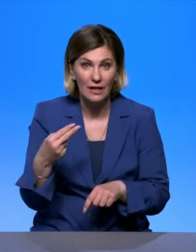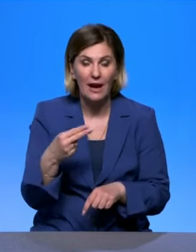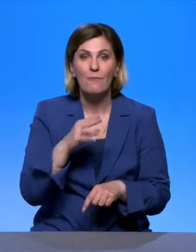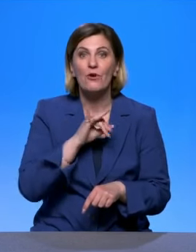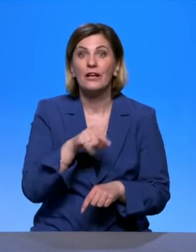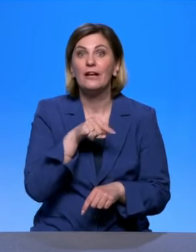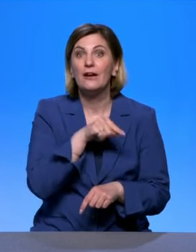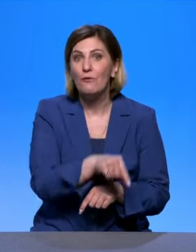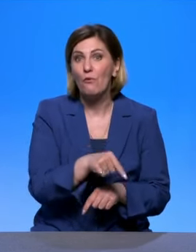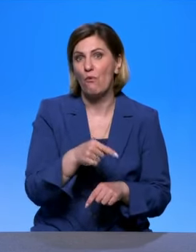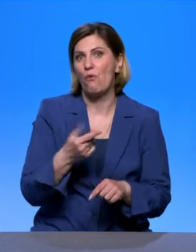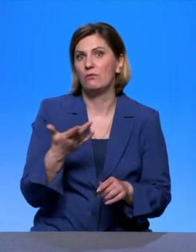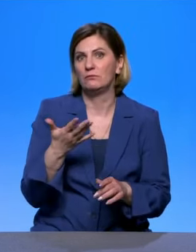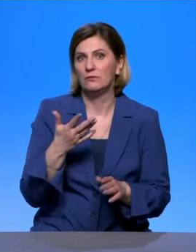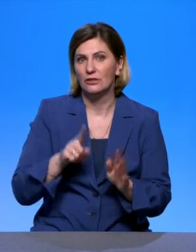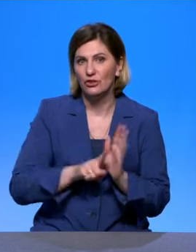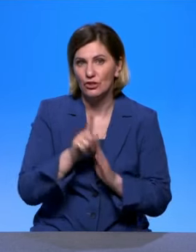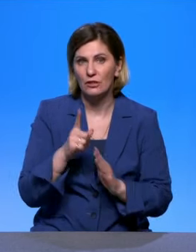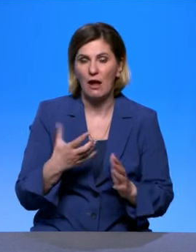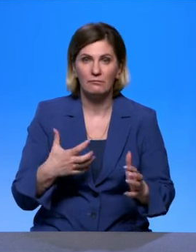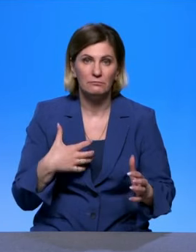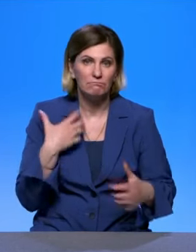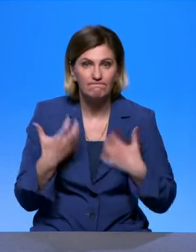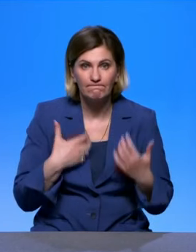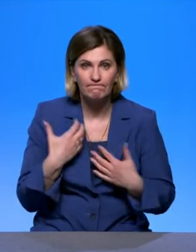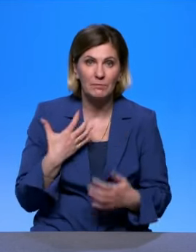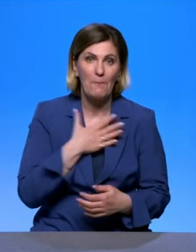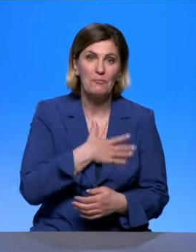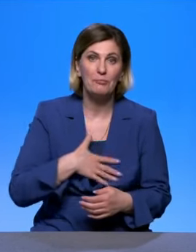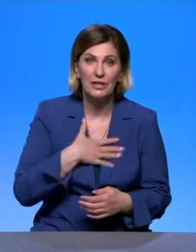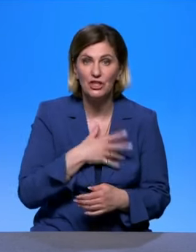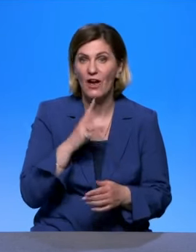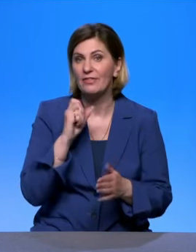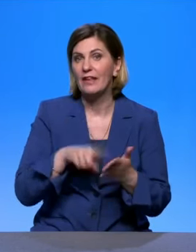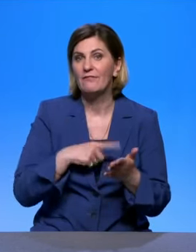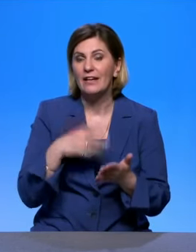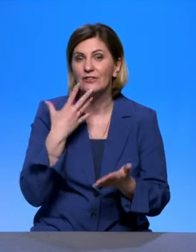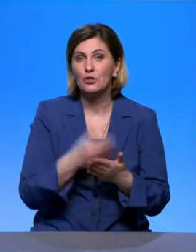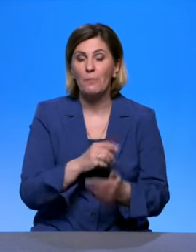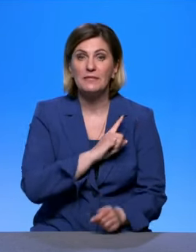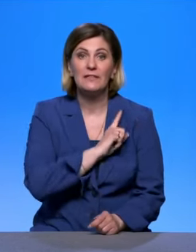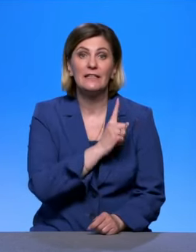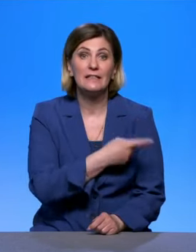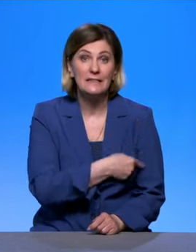и становится неверием в собственные силы. На самом деле,